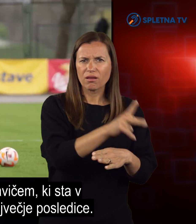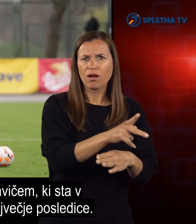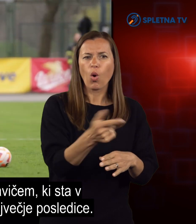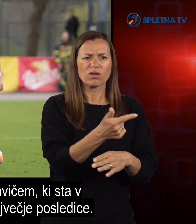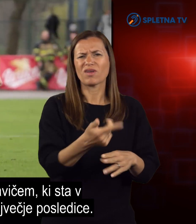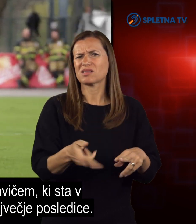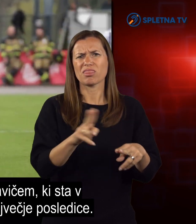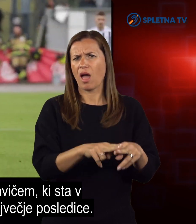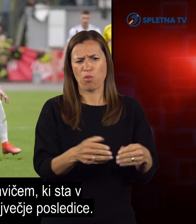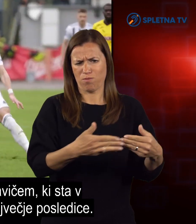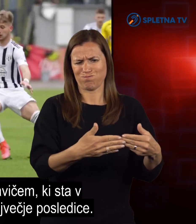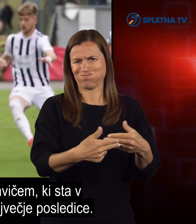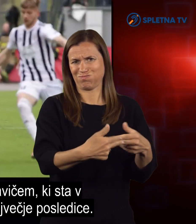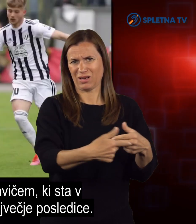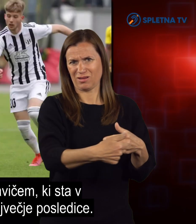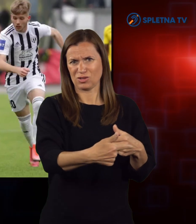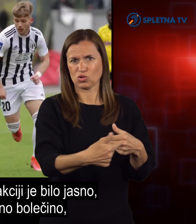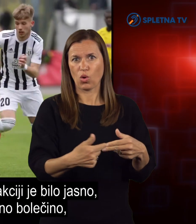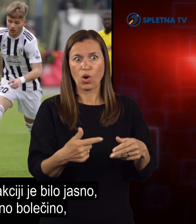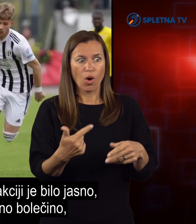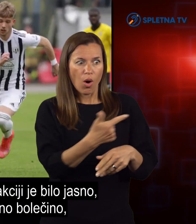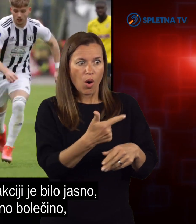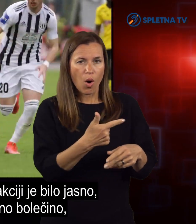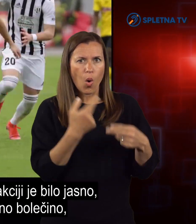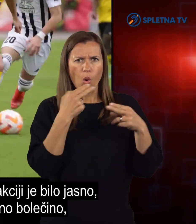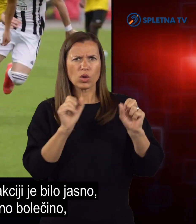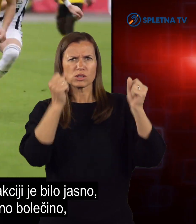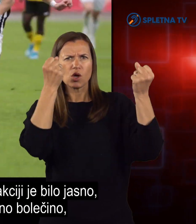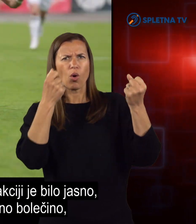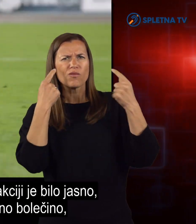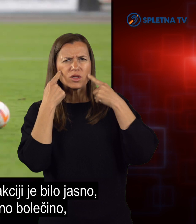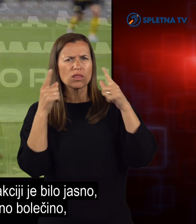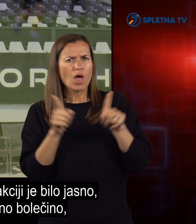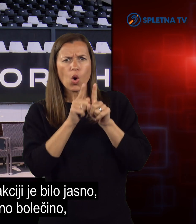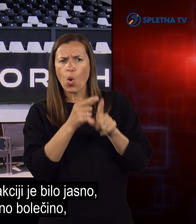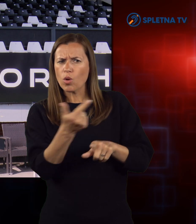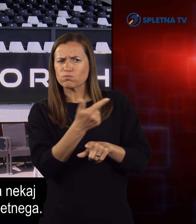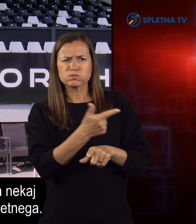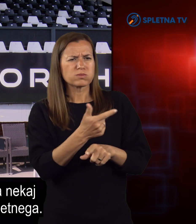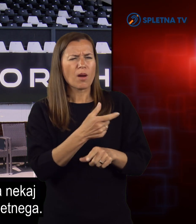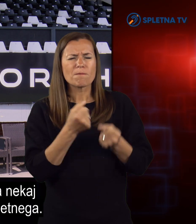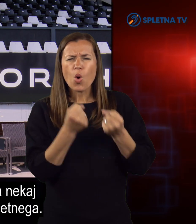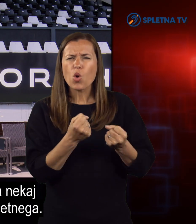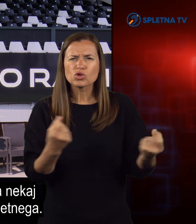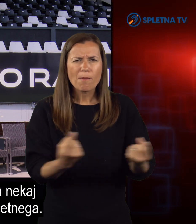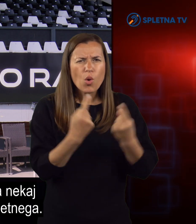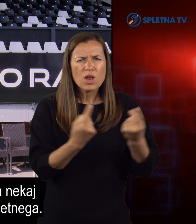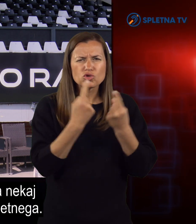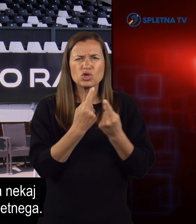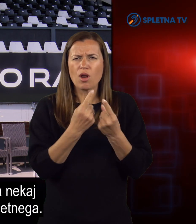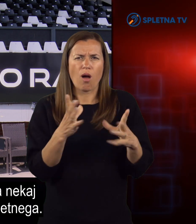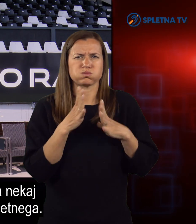najbolj udeležena. Že po sami njuni reakciji je bilo jasno, da gre za močno bolečino, da gre za nekaj